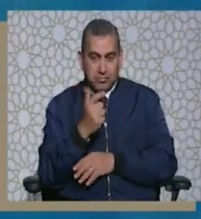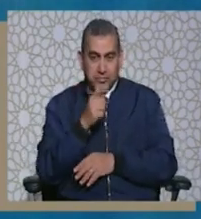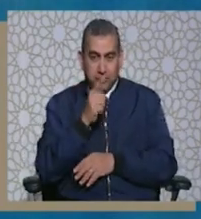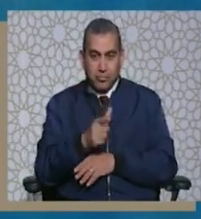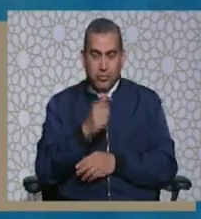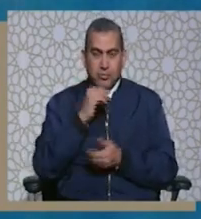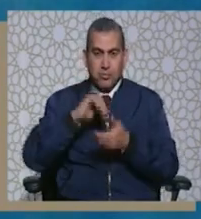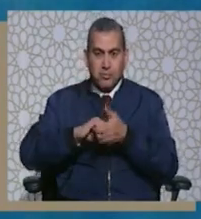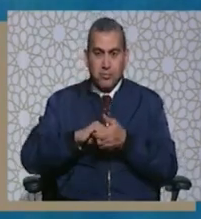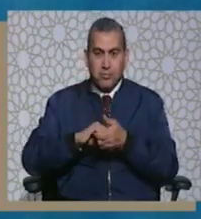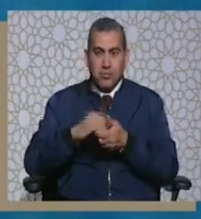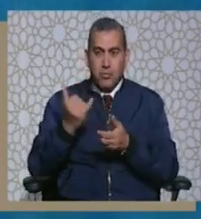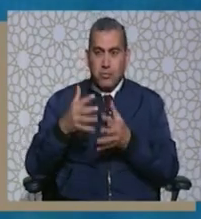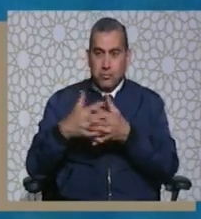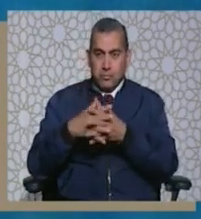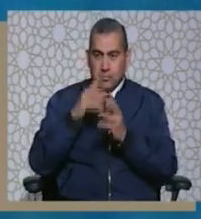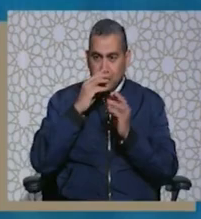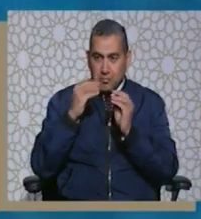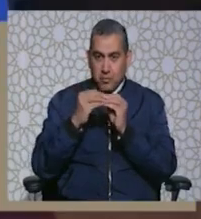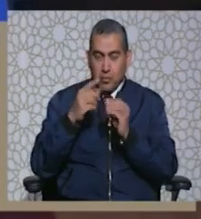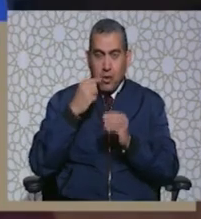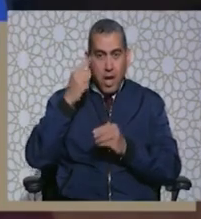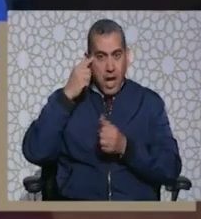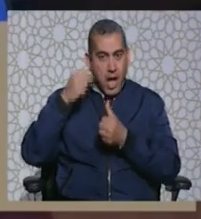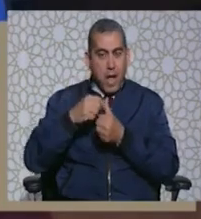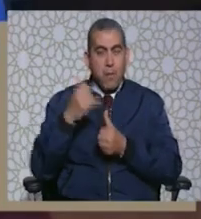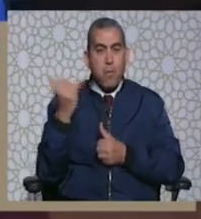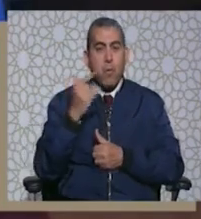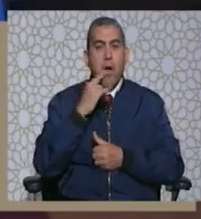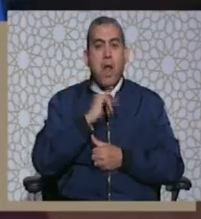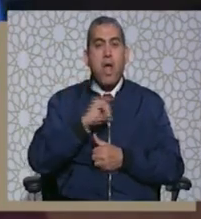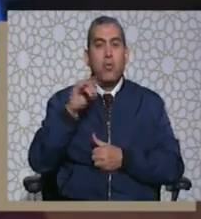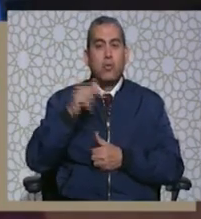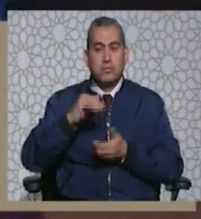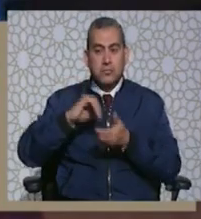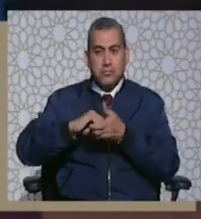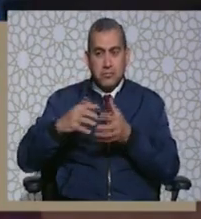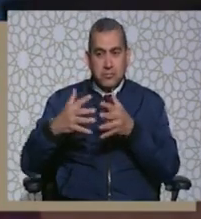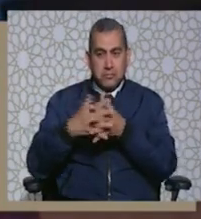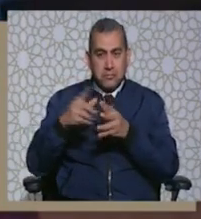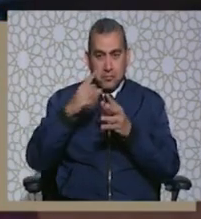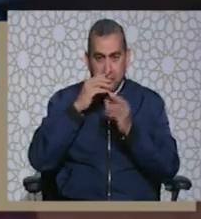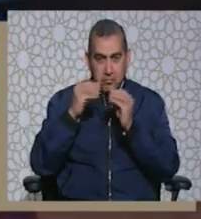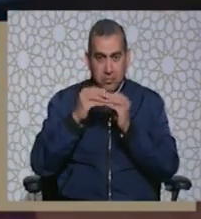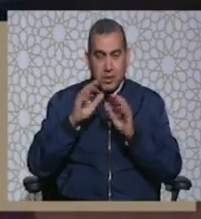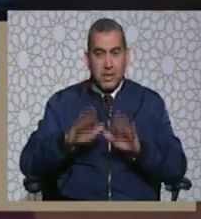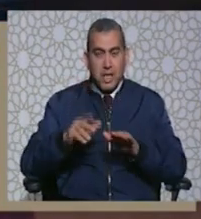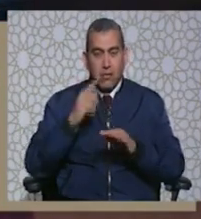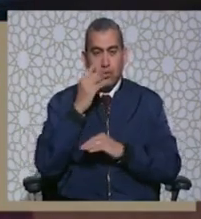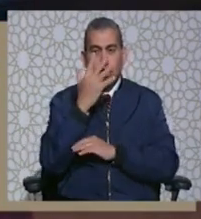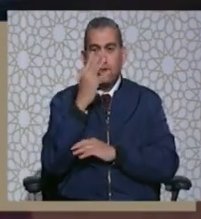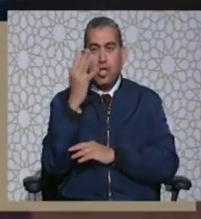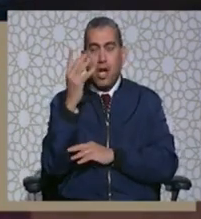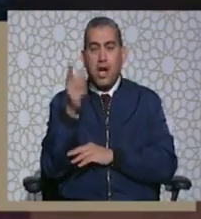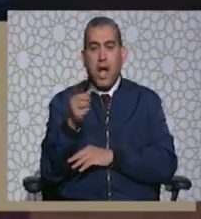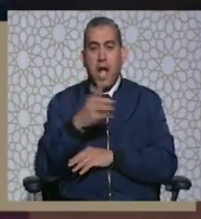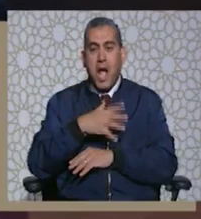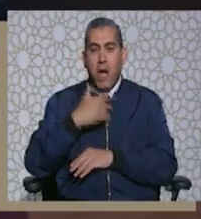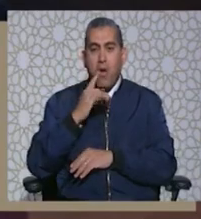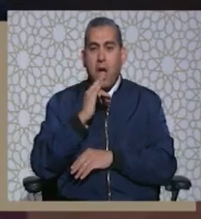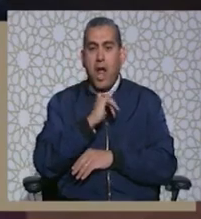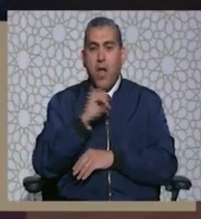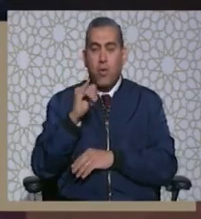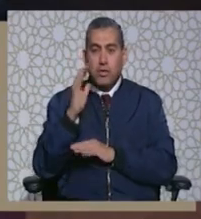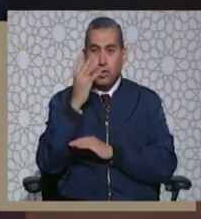العلاقات لازم نفتكره دايما ان العلاقات زي الشجره وساعات